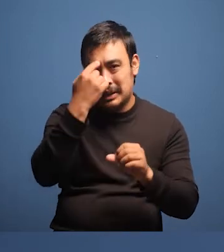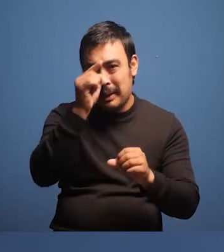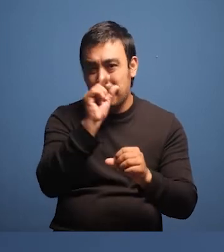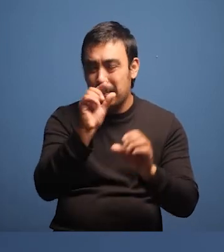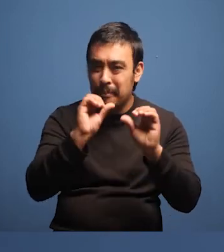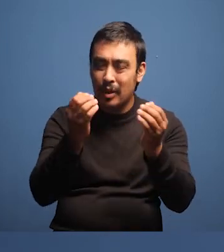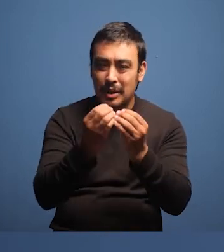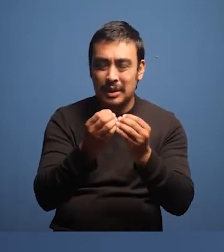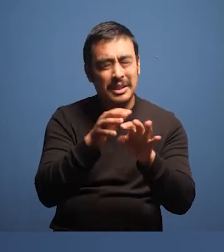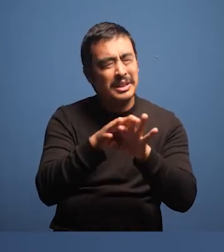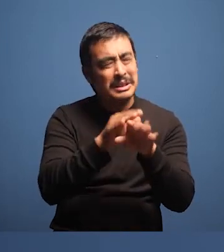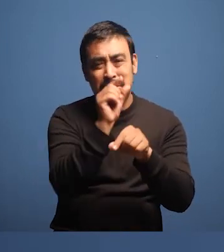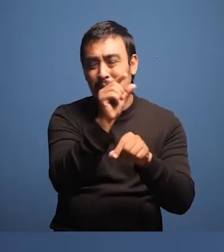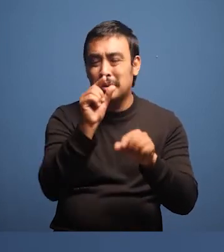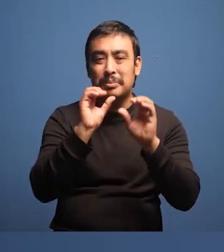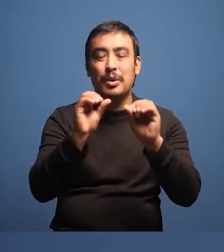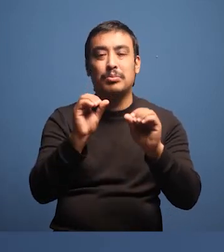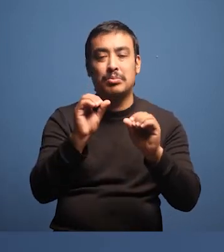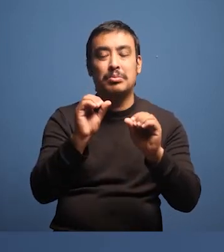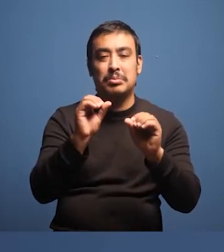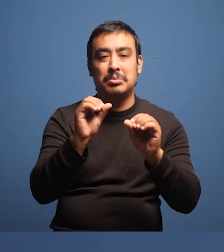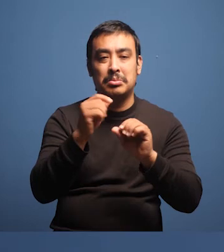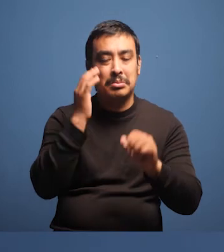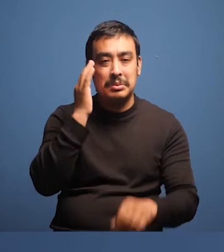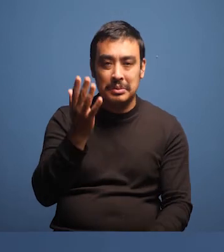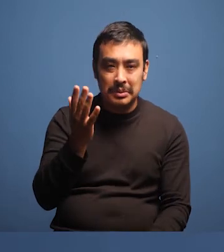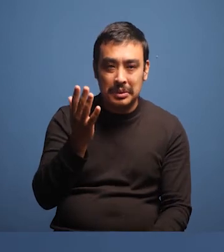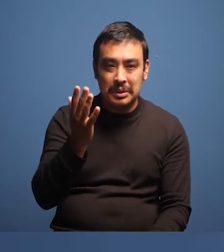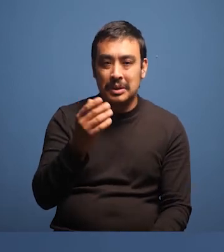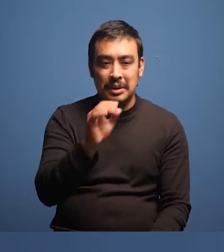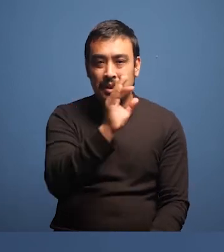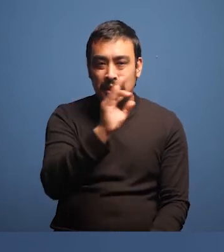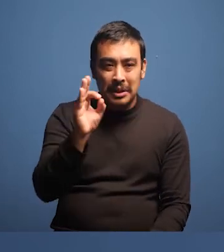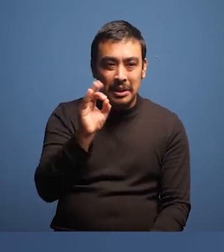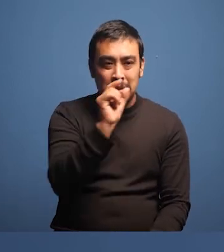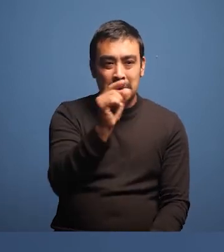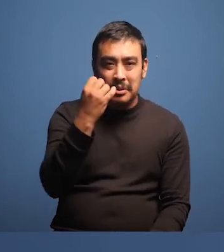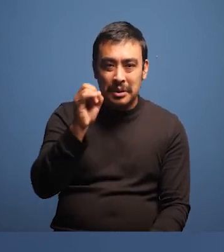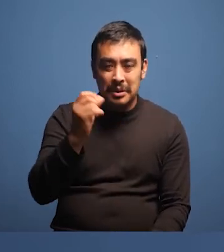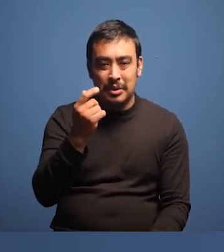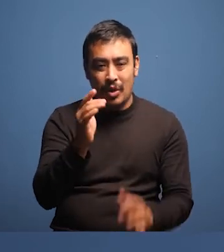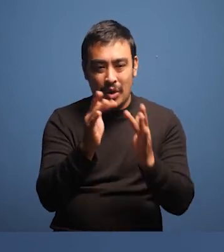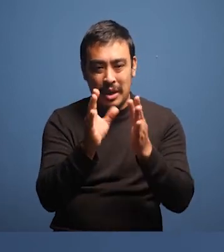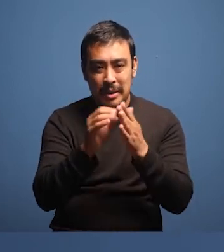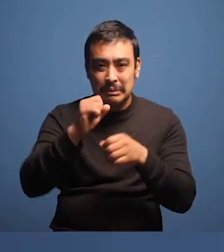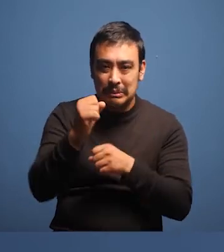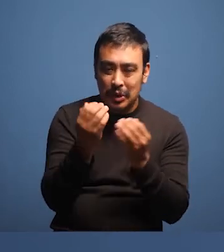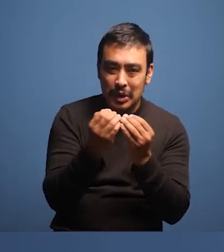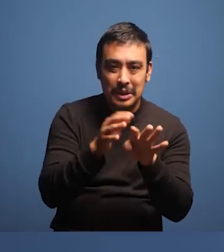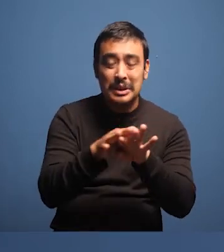भयो, यति धेरै टर्म्सहरू छ होइन जुन चाहिँ हामीलाई चाहिँ थाहा नै हुँदैन। अनि हेट स्पिचहरू पनि यसमै गनिन्छ होइन। अनलाइन बुलिङहरू यो यति धेरै छ